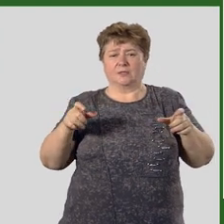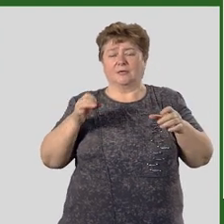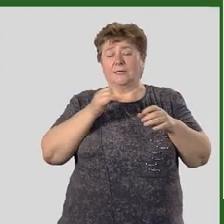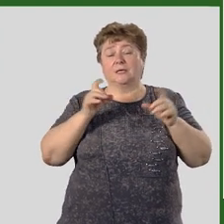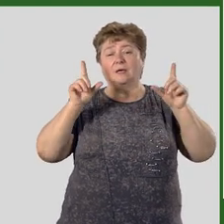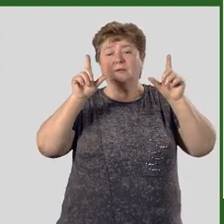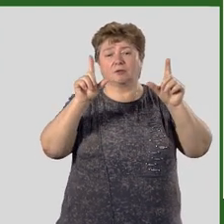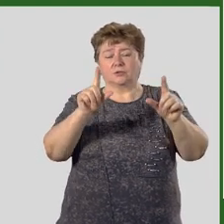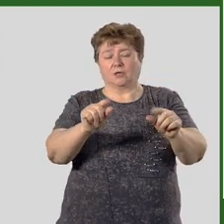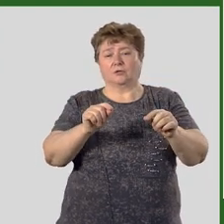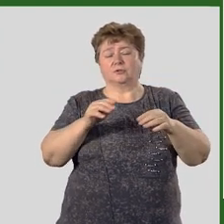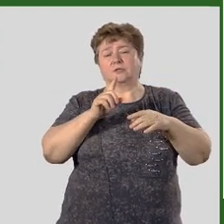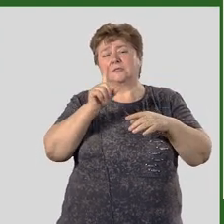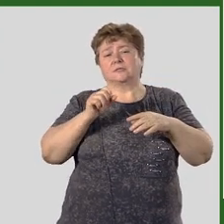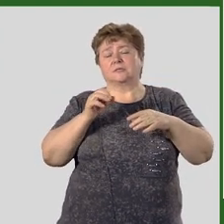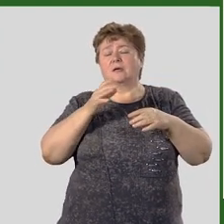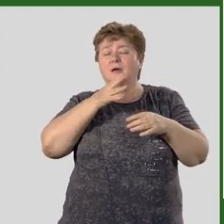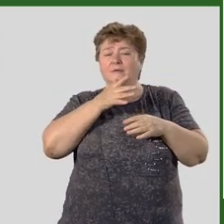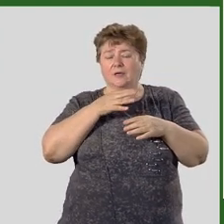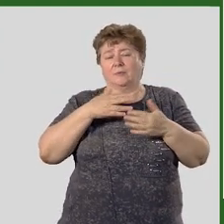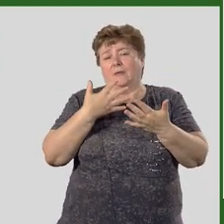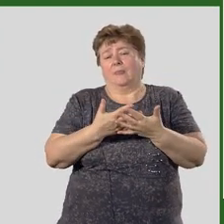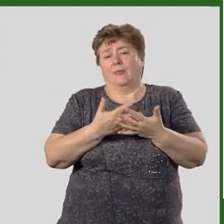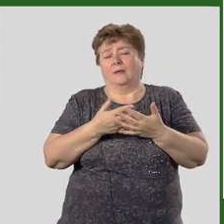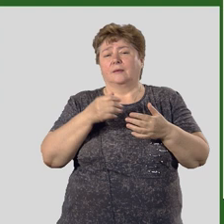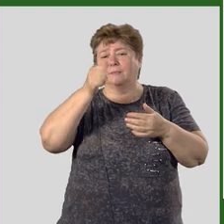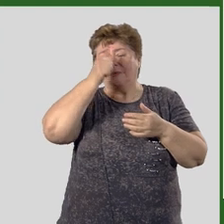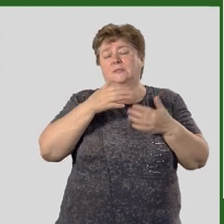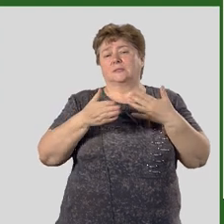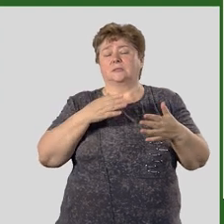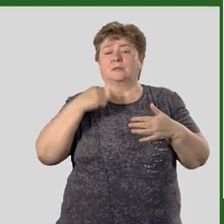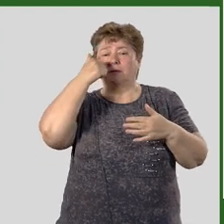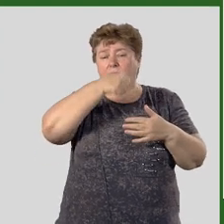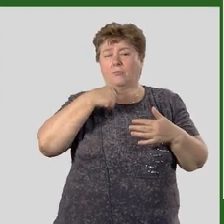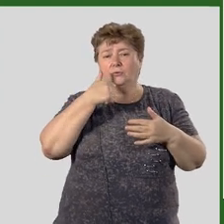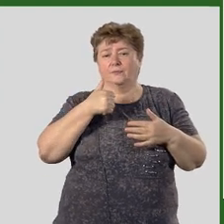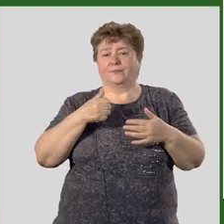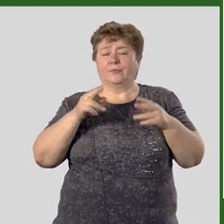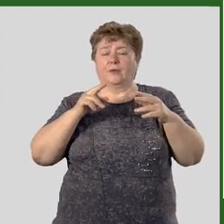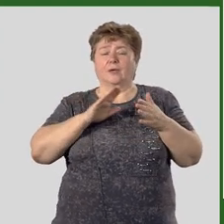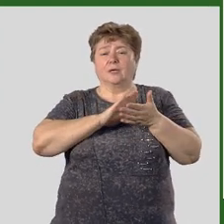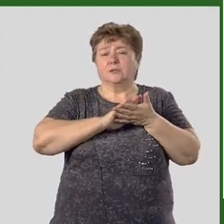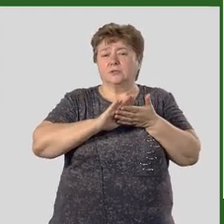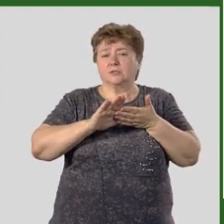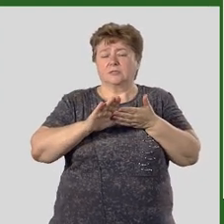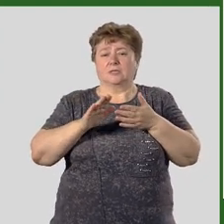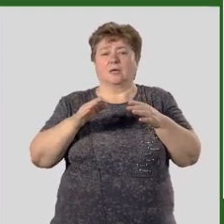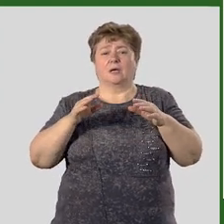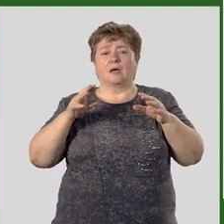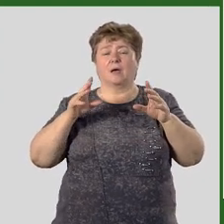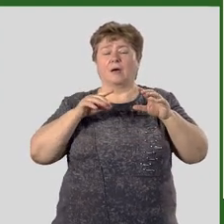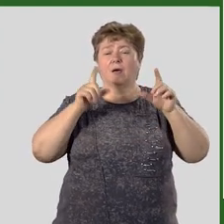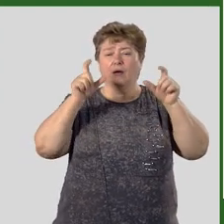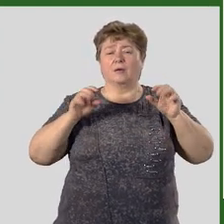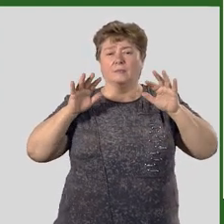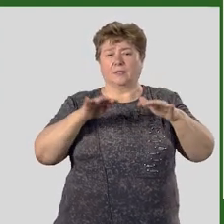и отъезжающих за определенное время, месяц или год. Чистой миграцией или